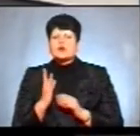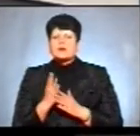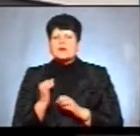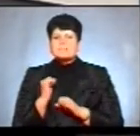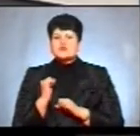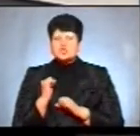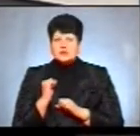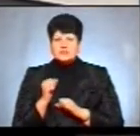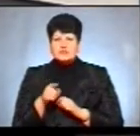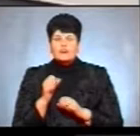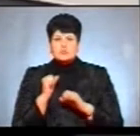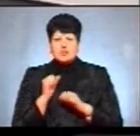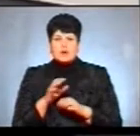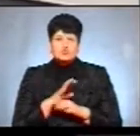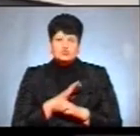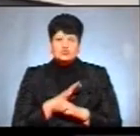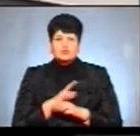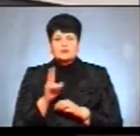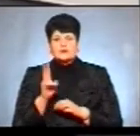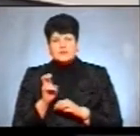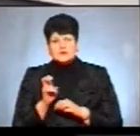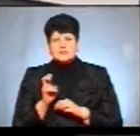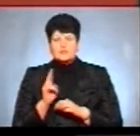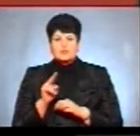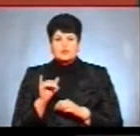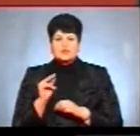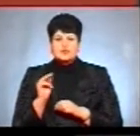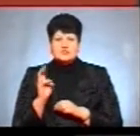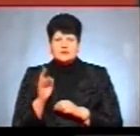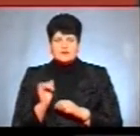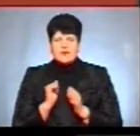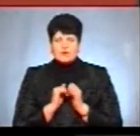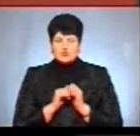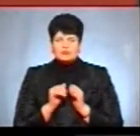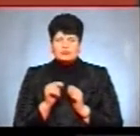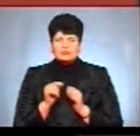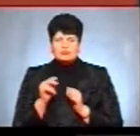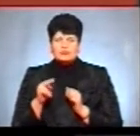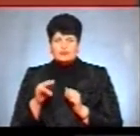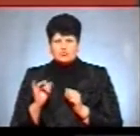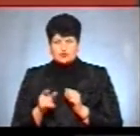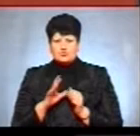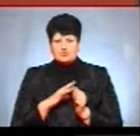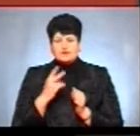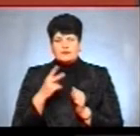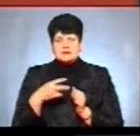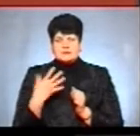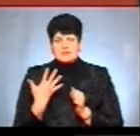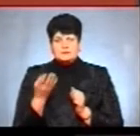Тому що в мішках було по 200 пучків, а в кожному пучку було по 25 червонокнижних